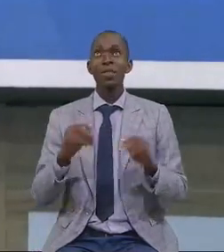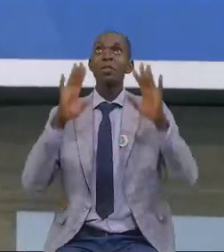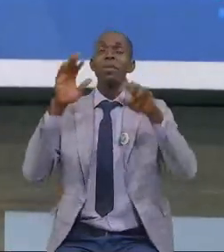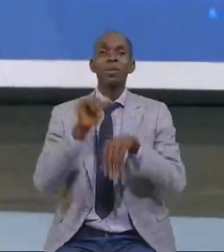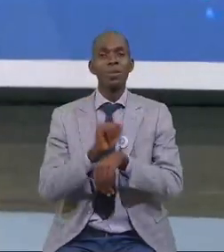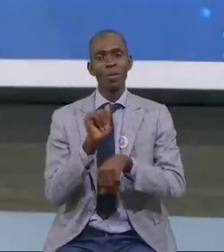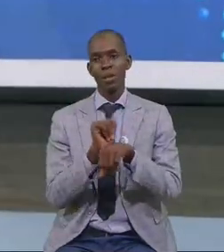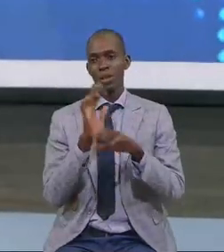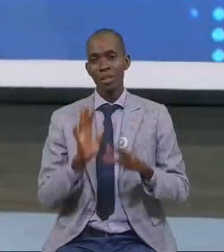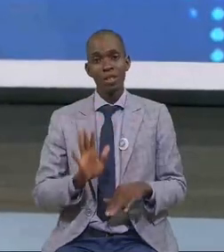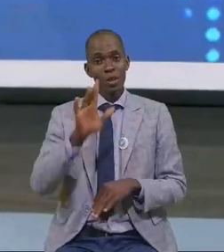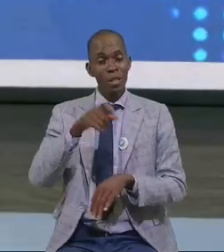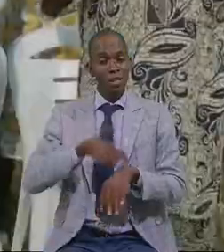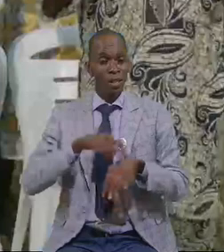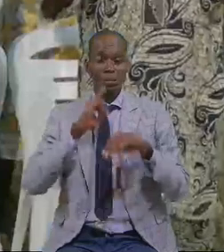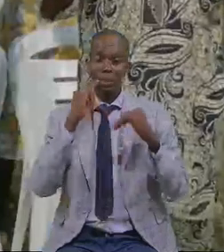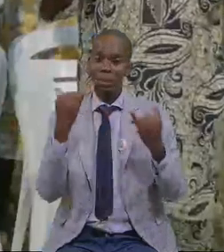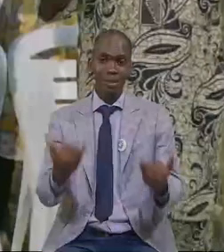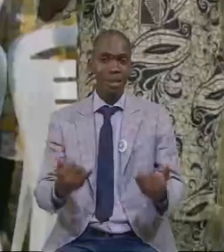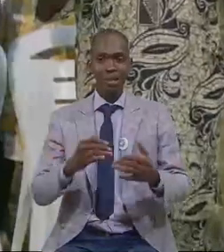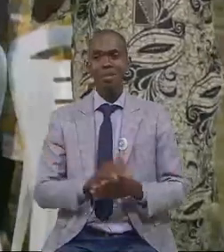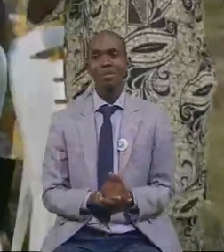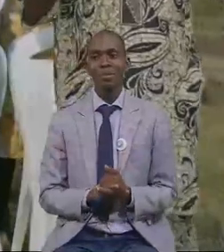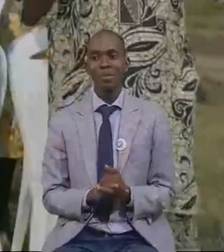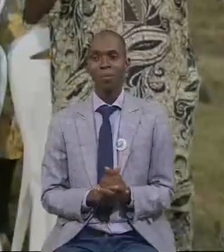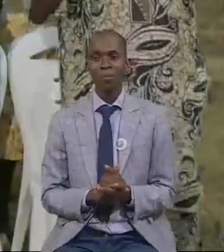de miracles. Votre heure sonne.